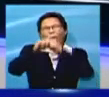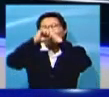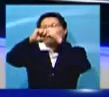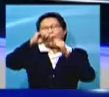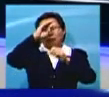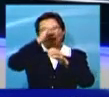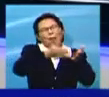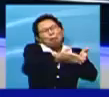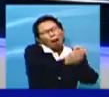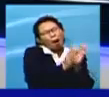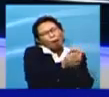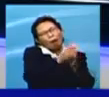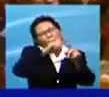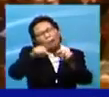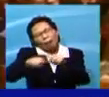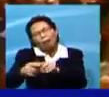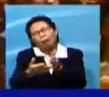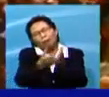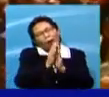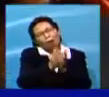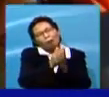pelbagai tuntutan.